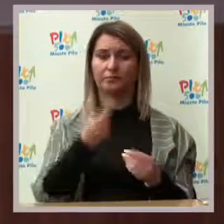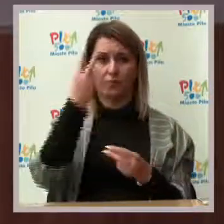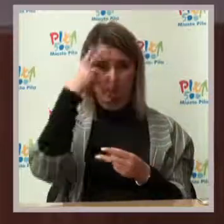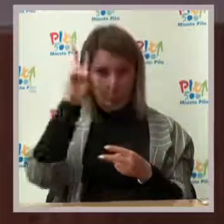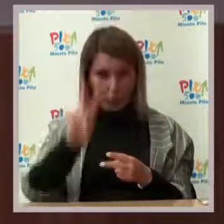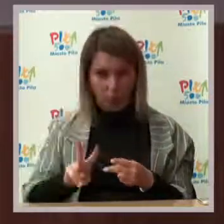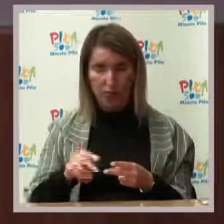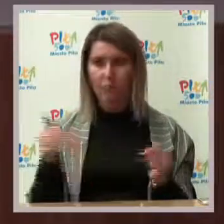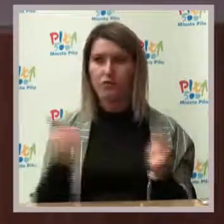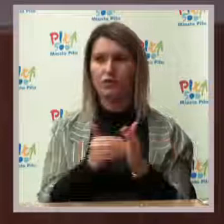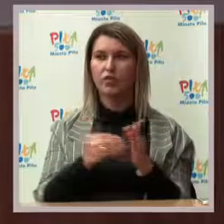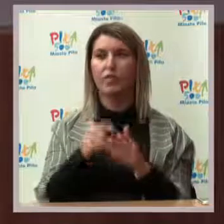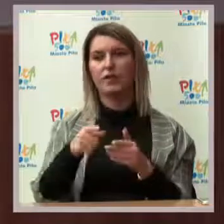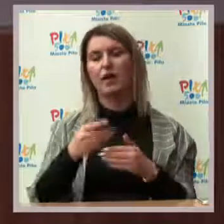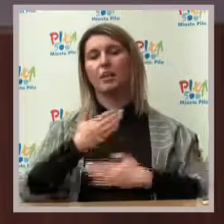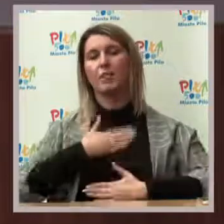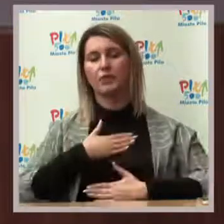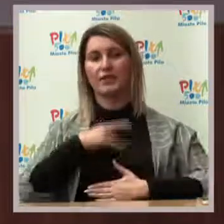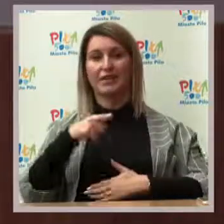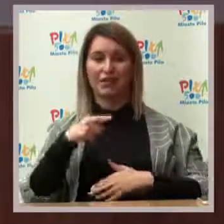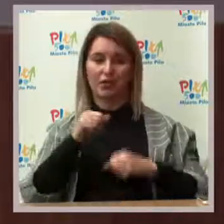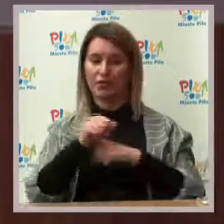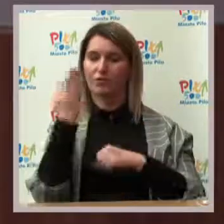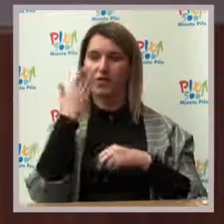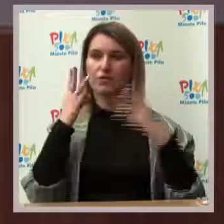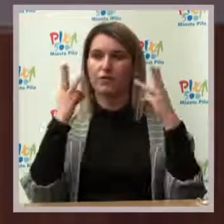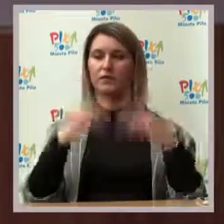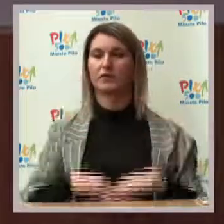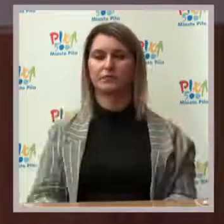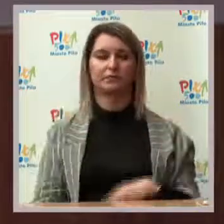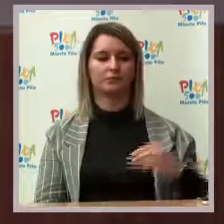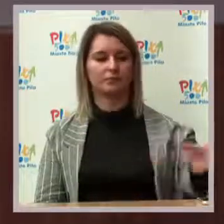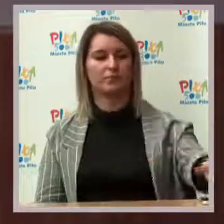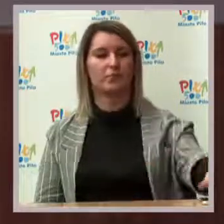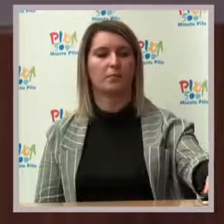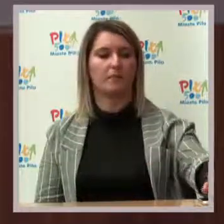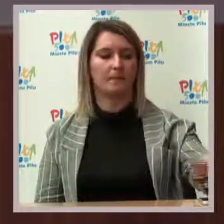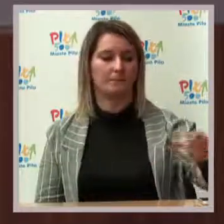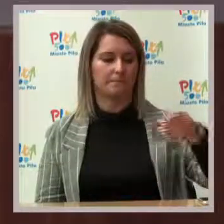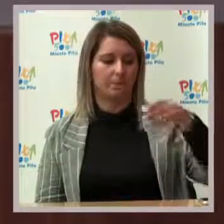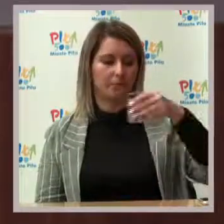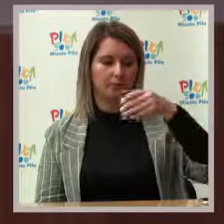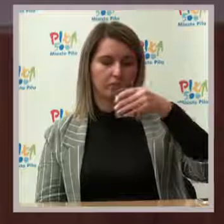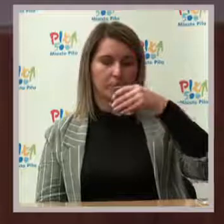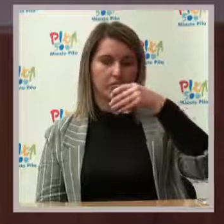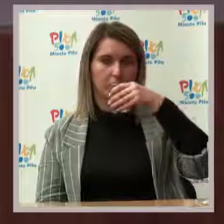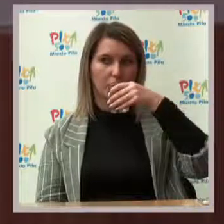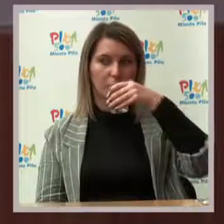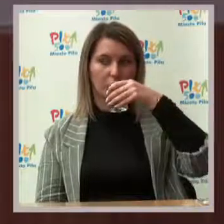uznały, że posiadanie takiej bazy to jest niezwykle ważne zadanie dla